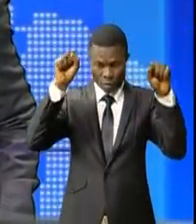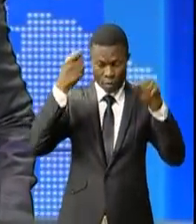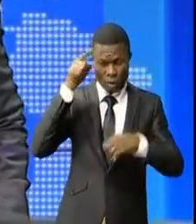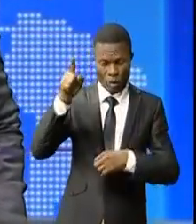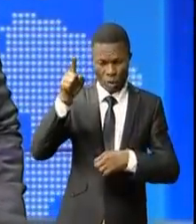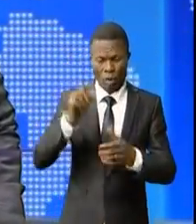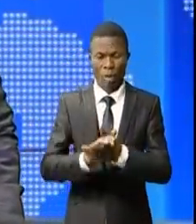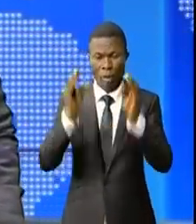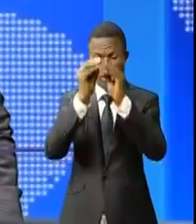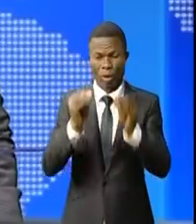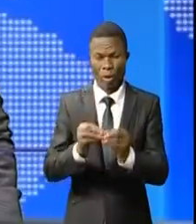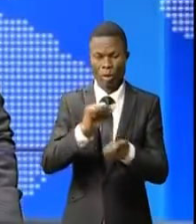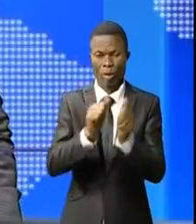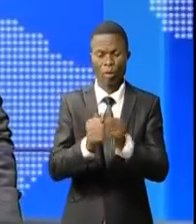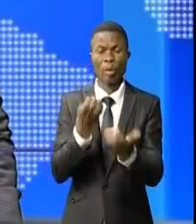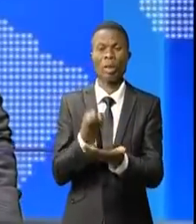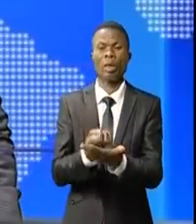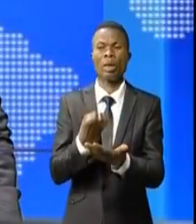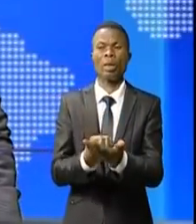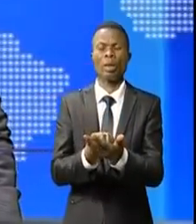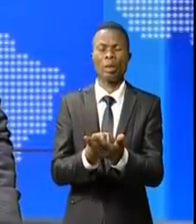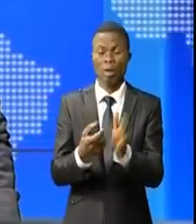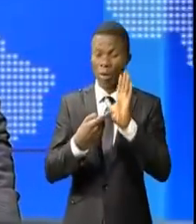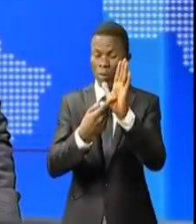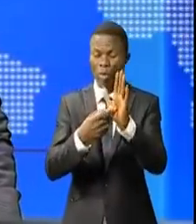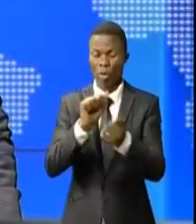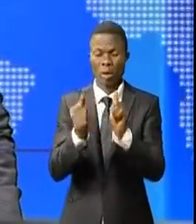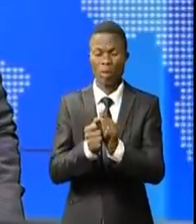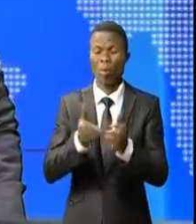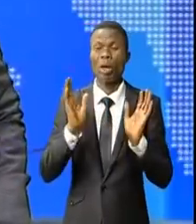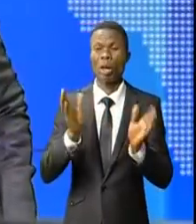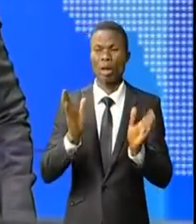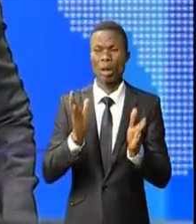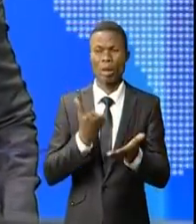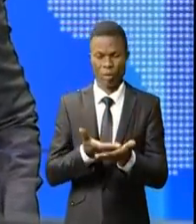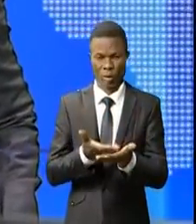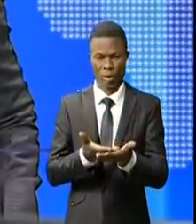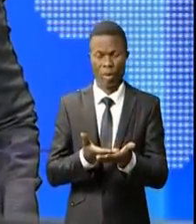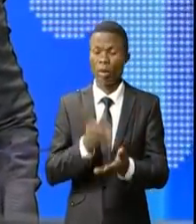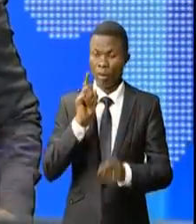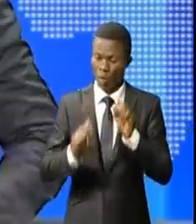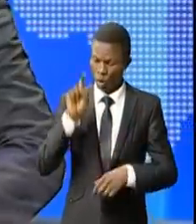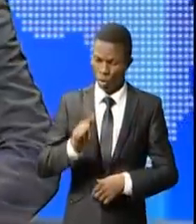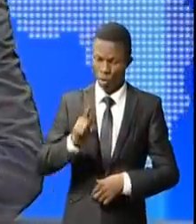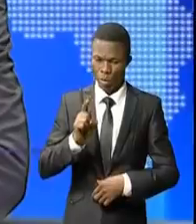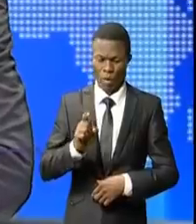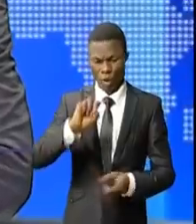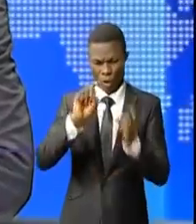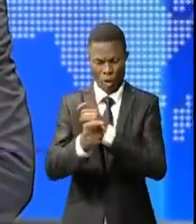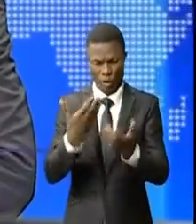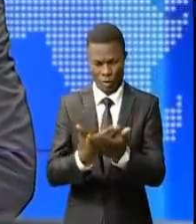le baromètre de notre économie indique une température inquiétante, d'où il faut une